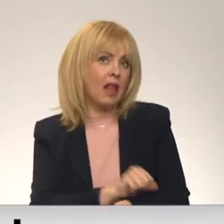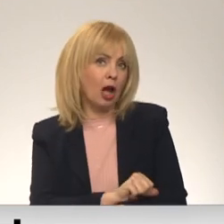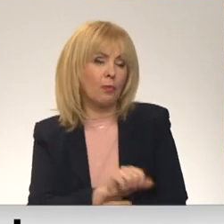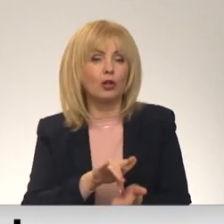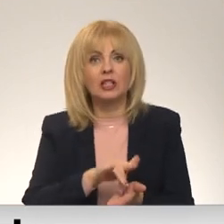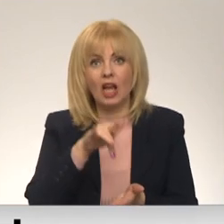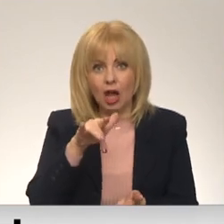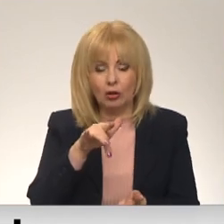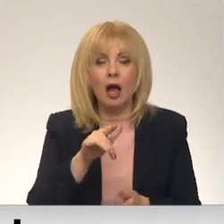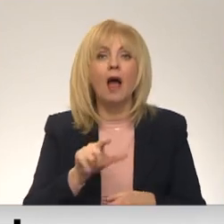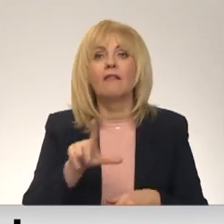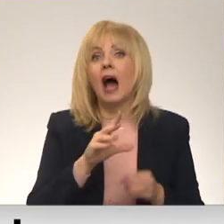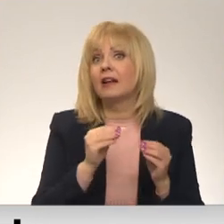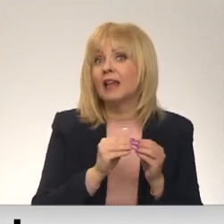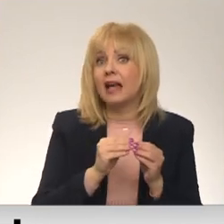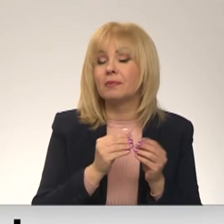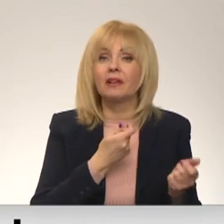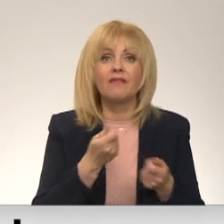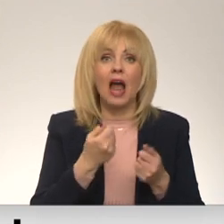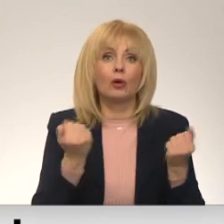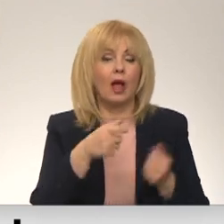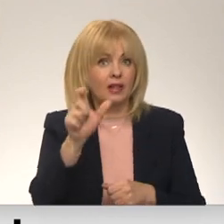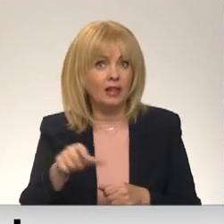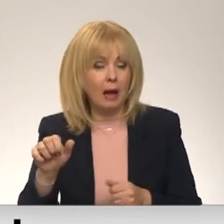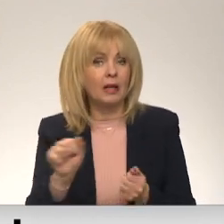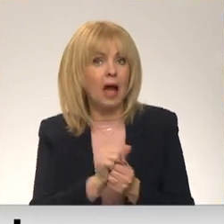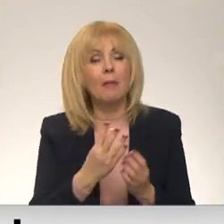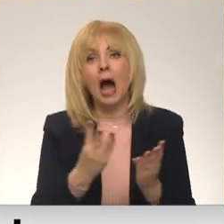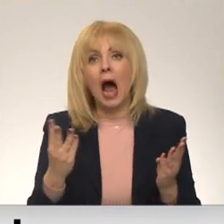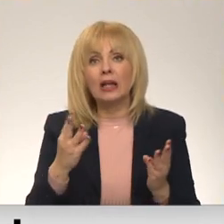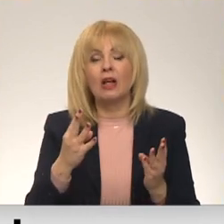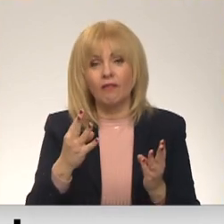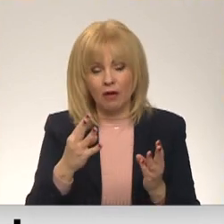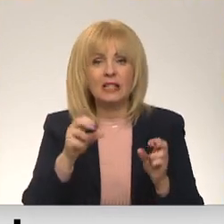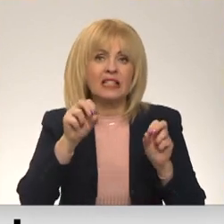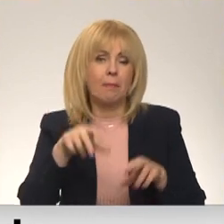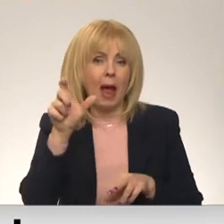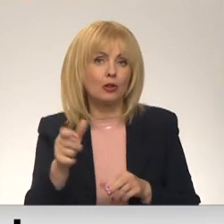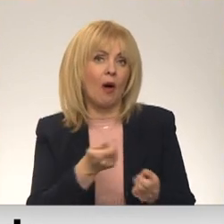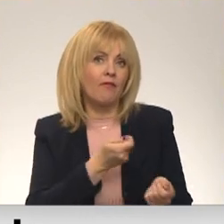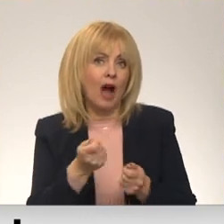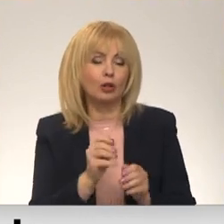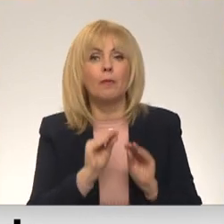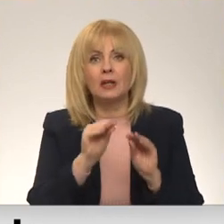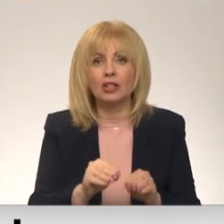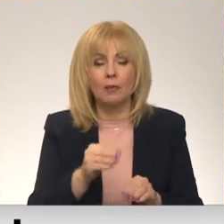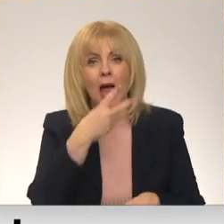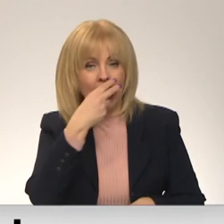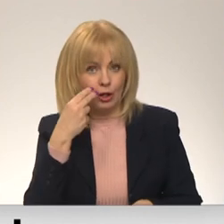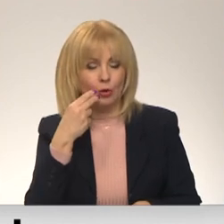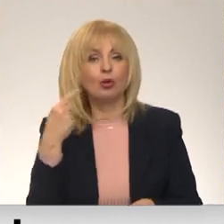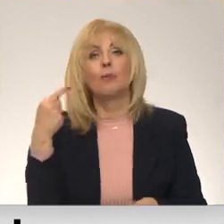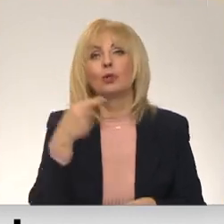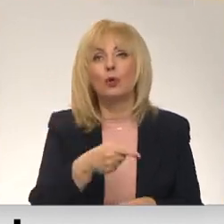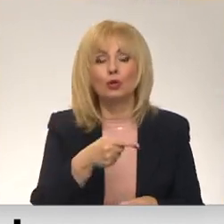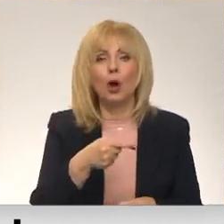centram. Vairāk desmiti lielveikalu darbinieku ainavu arhitektes vadībā centra parkā iestādīja 200 tūkstošu sīpolu puķu